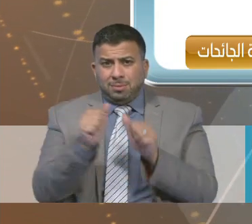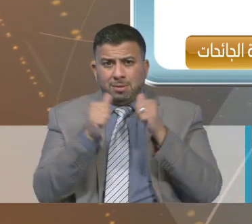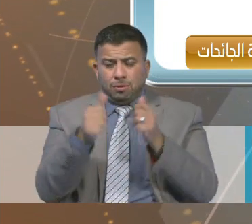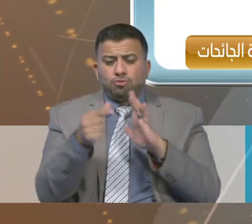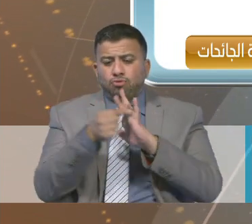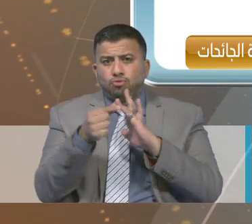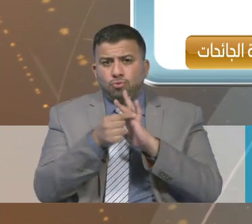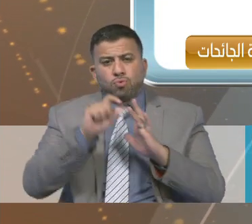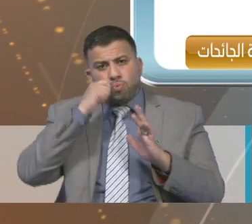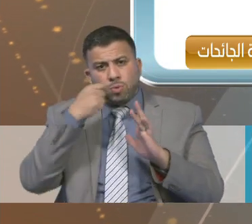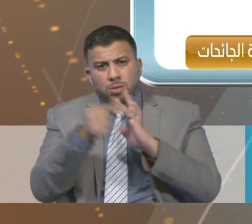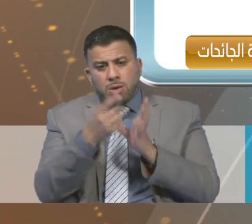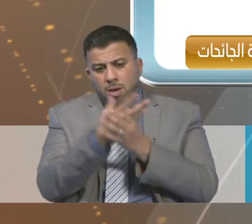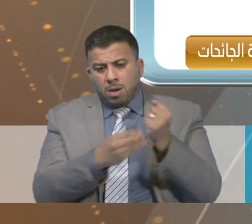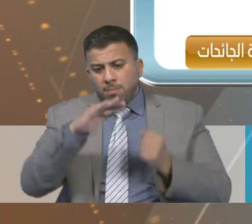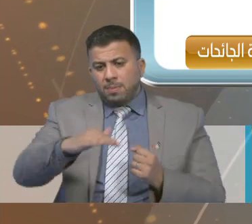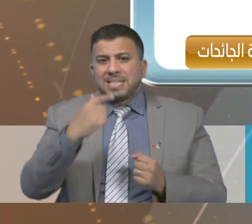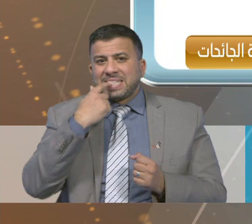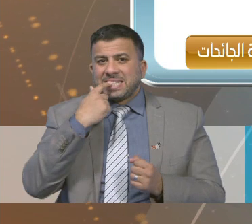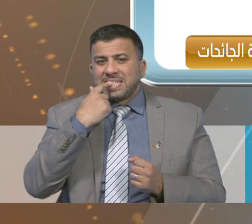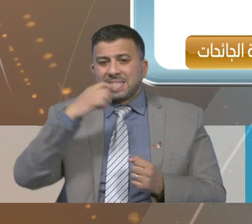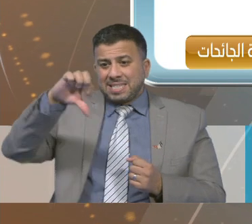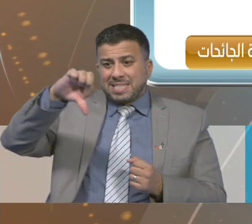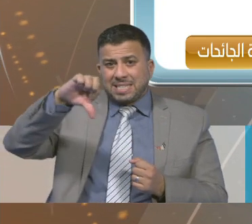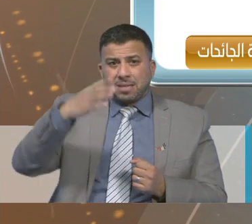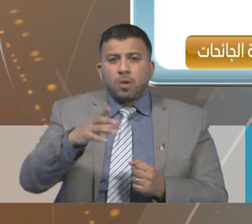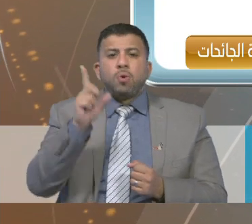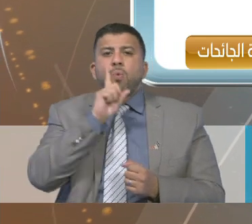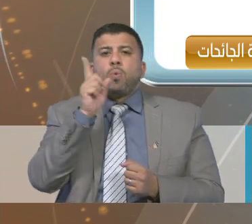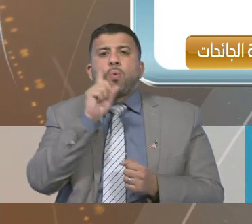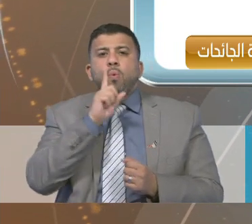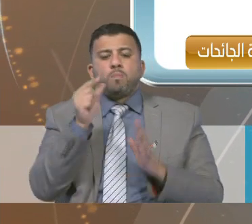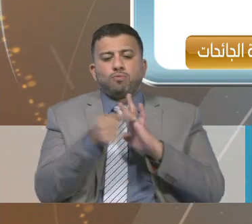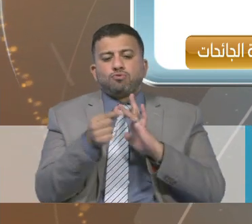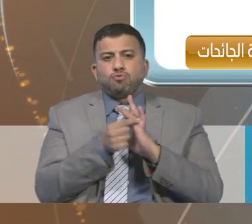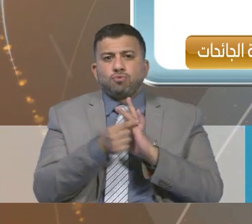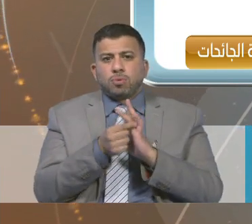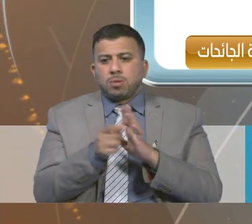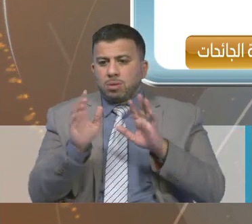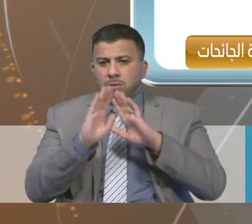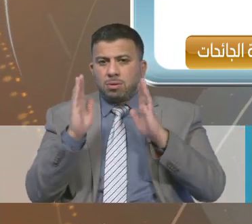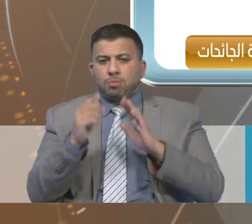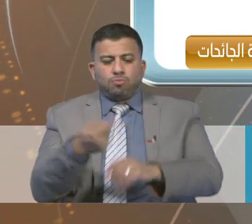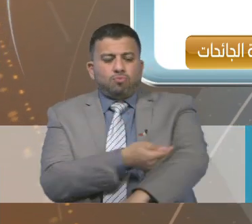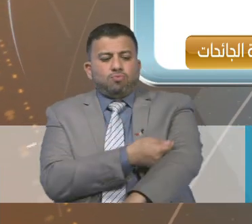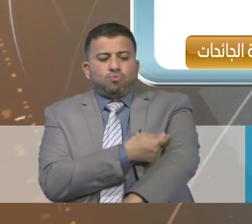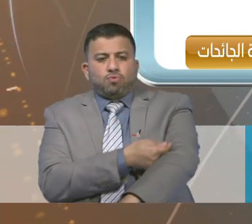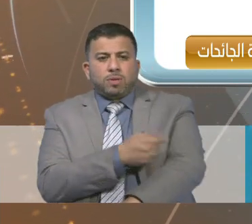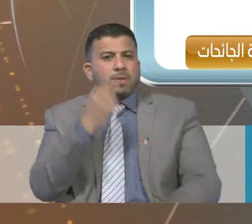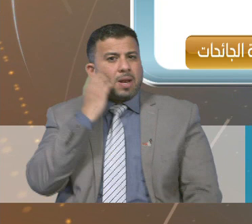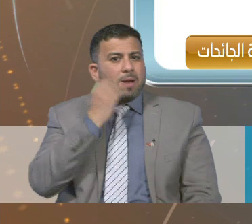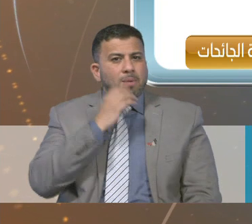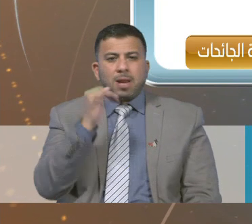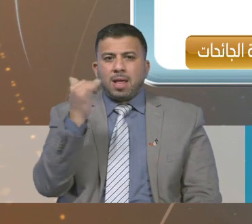الزوجة والزوج والابن 9 سنوات وكذلك أم الزوجة، وتم إدخالهم إلى مستشفيات دولة الإمارات